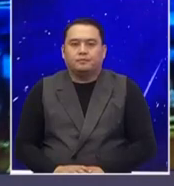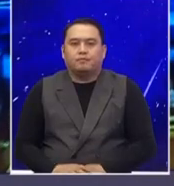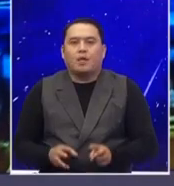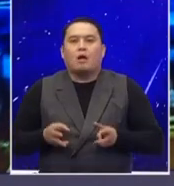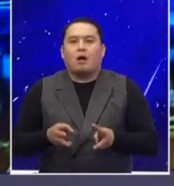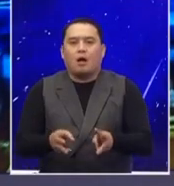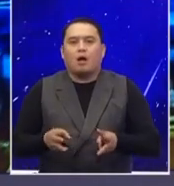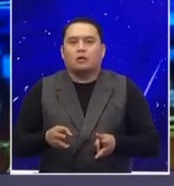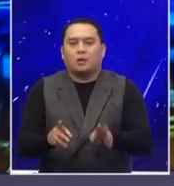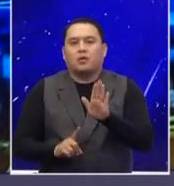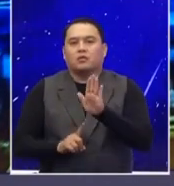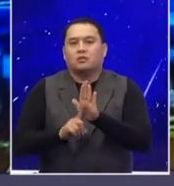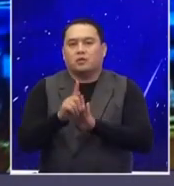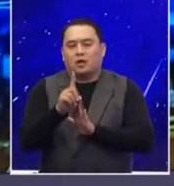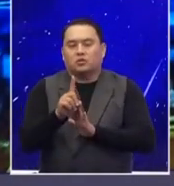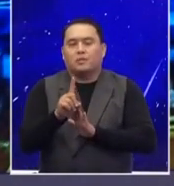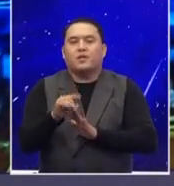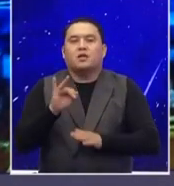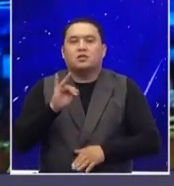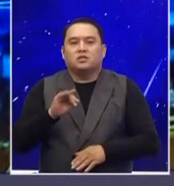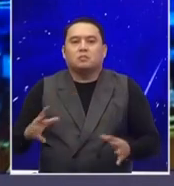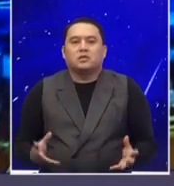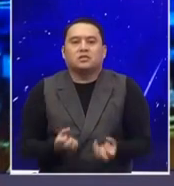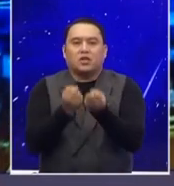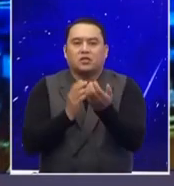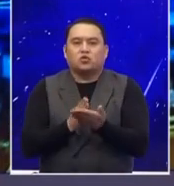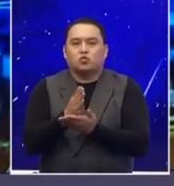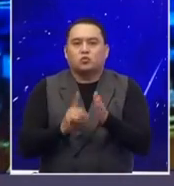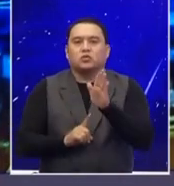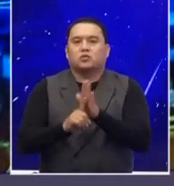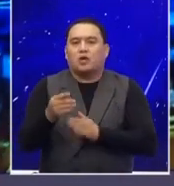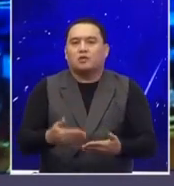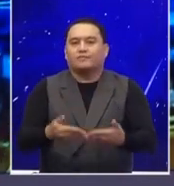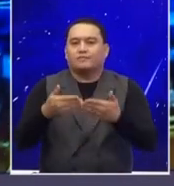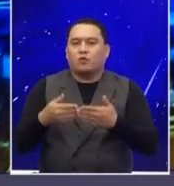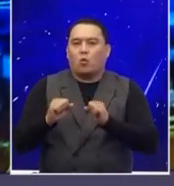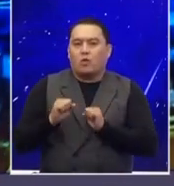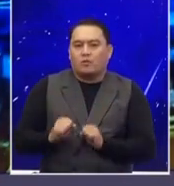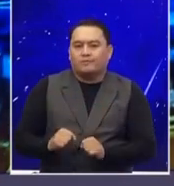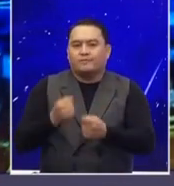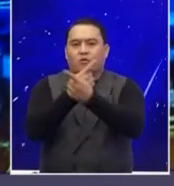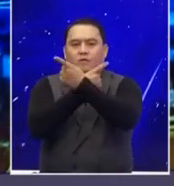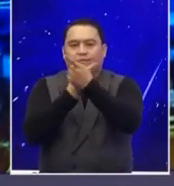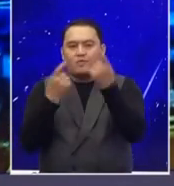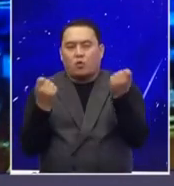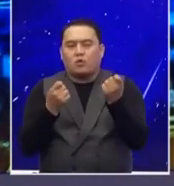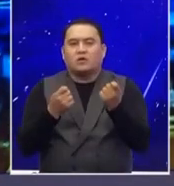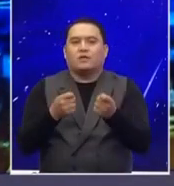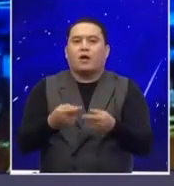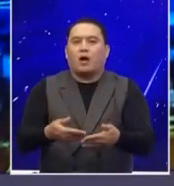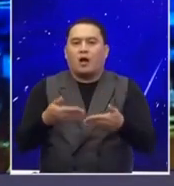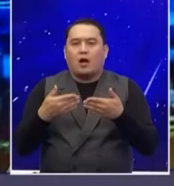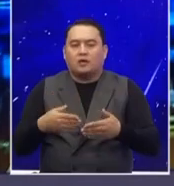Отопительный сезон – горячая пора для спасателей Алматинской области. Не допустить смертности в этот период – задача номер